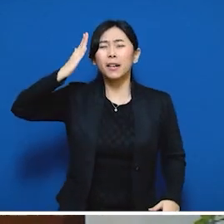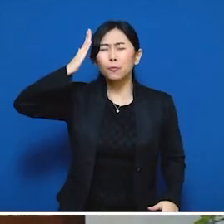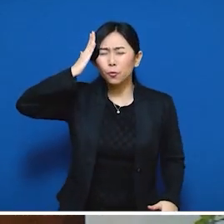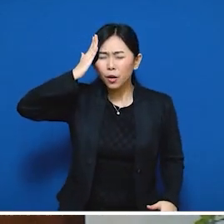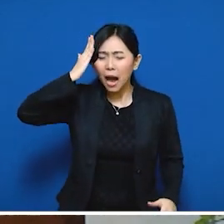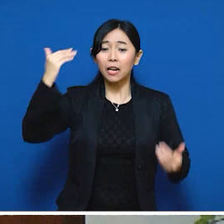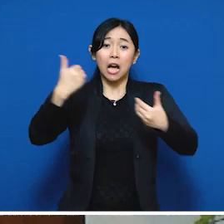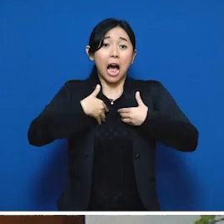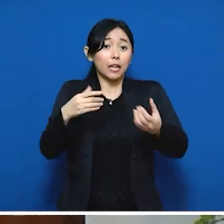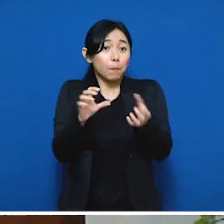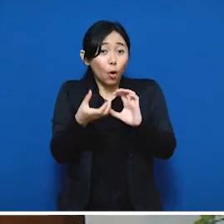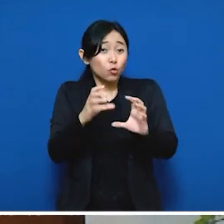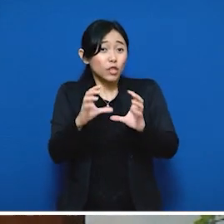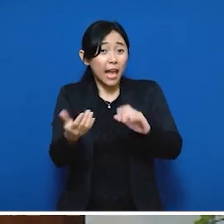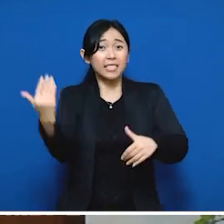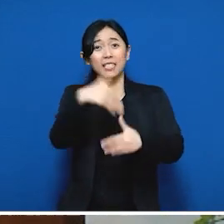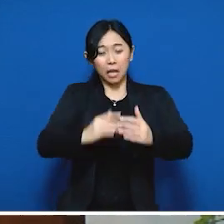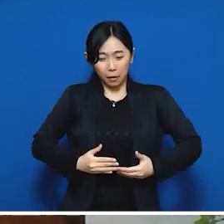ibu,